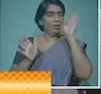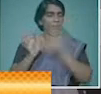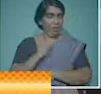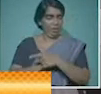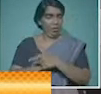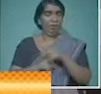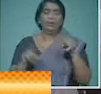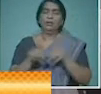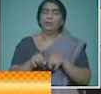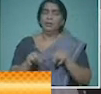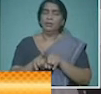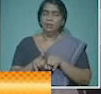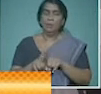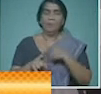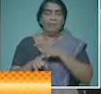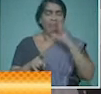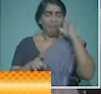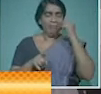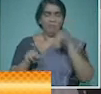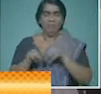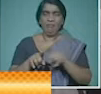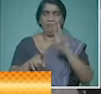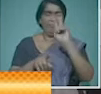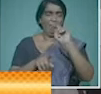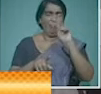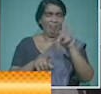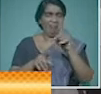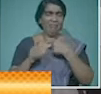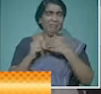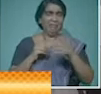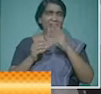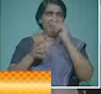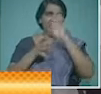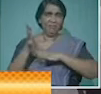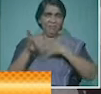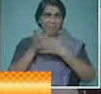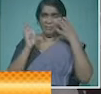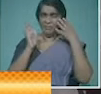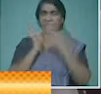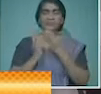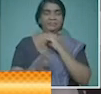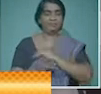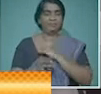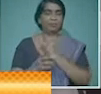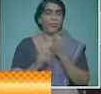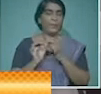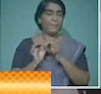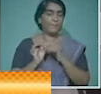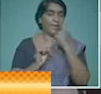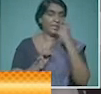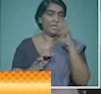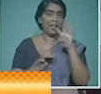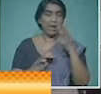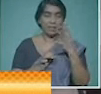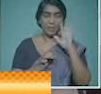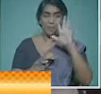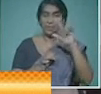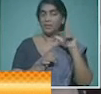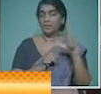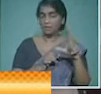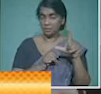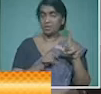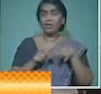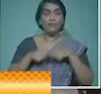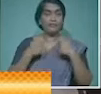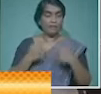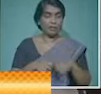இலங்கையின் தற்போதைய பொருளாதார வீழ்ச்சிக்கு காரணமான பெசில் ராஜபக்சவைக்கு மாலை அணிவித்து வரவேற்ற சம்பவமே அதுவாகும்.